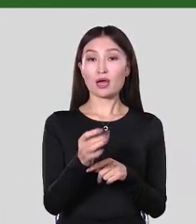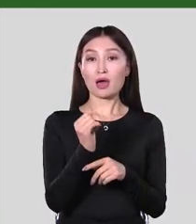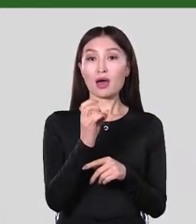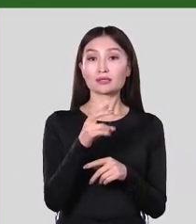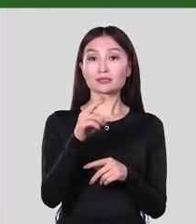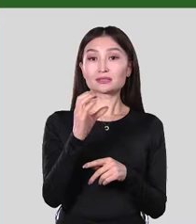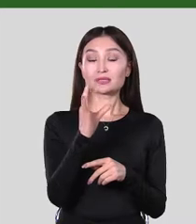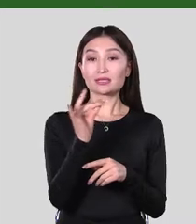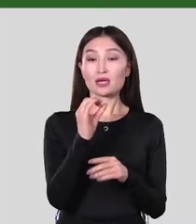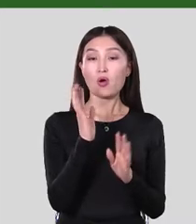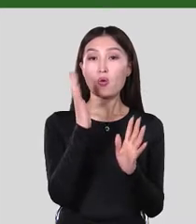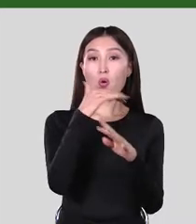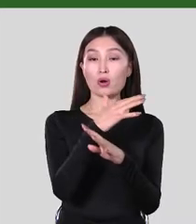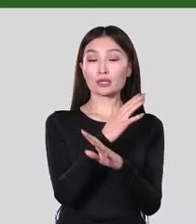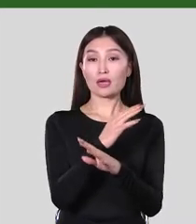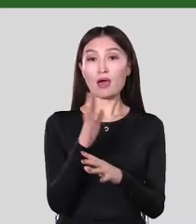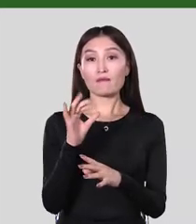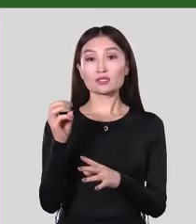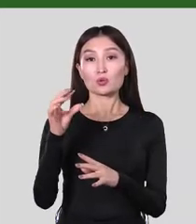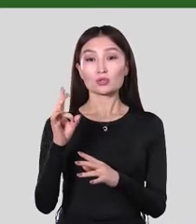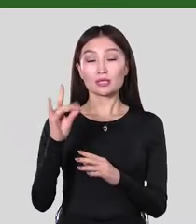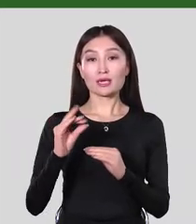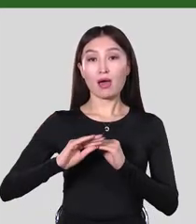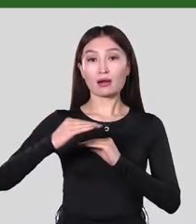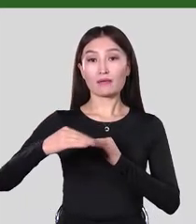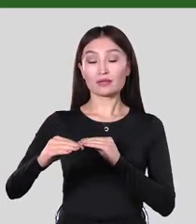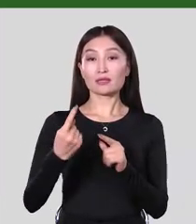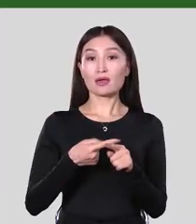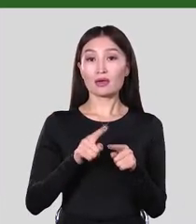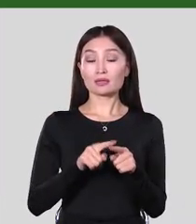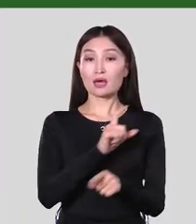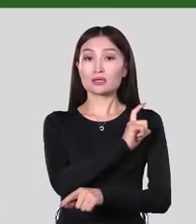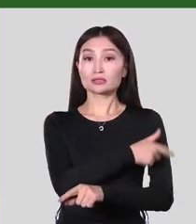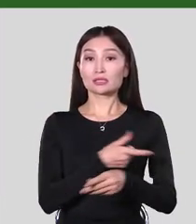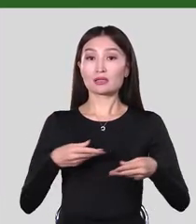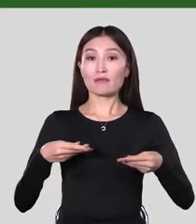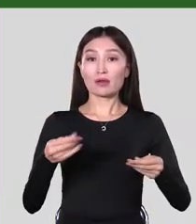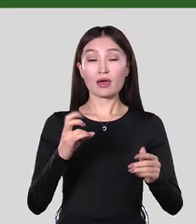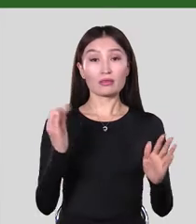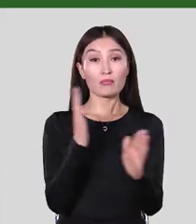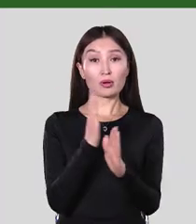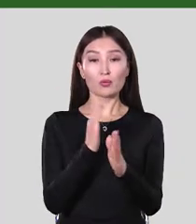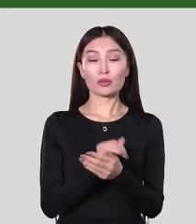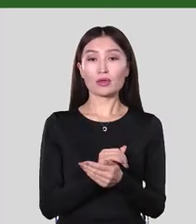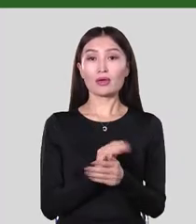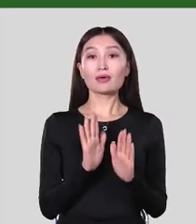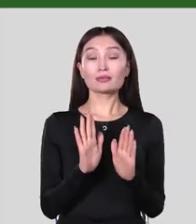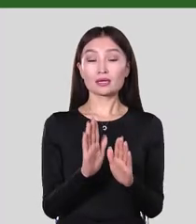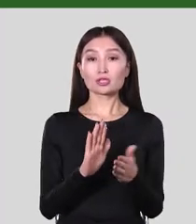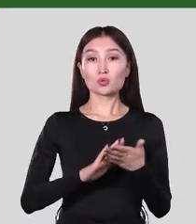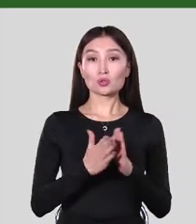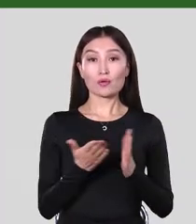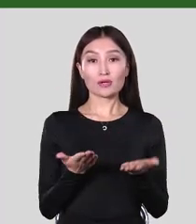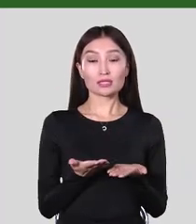страны горные, а восточные страны равнинные. Это, конечно, сильно влияет на природу регионов, а также на